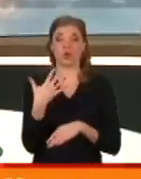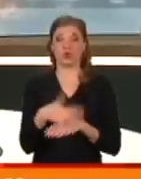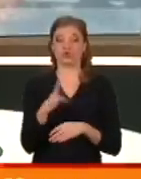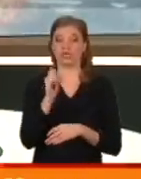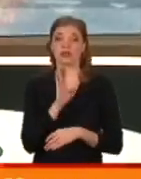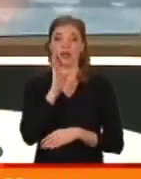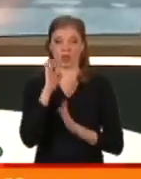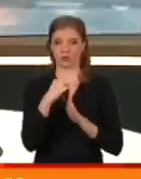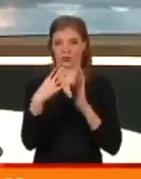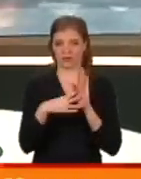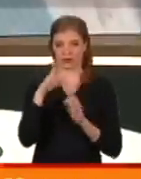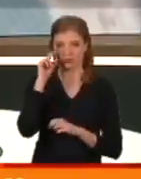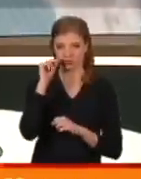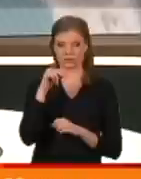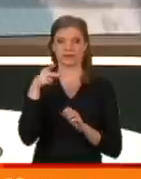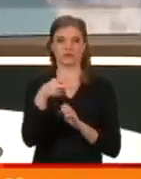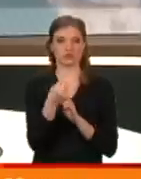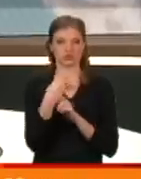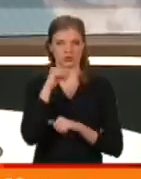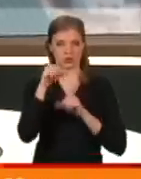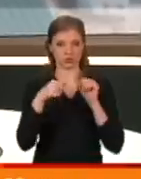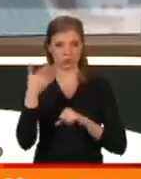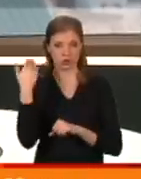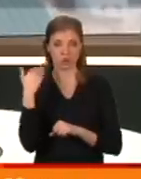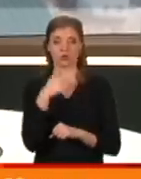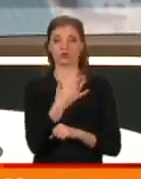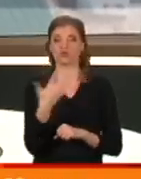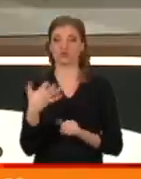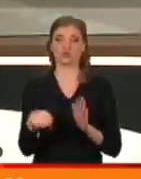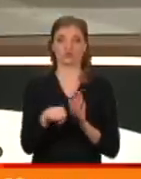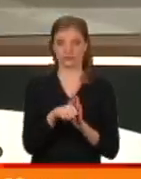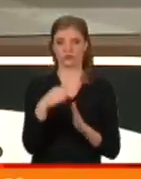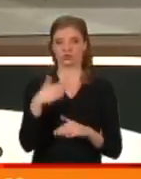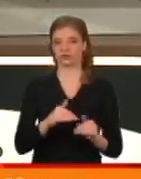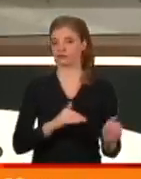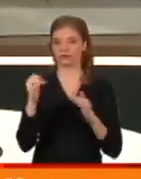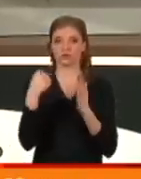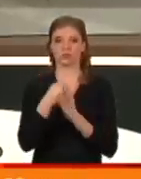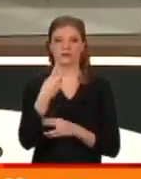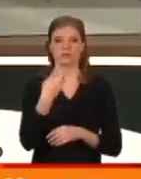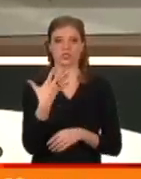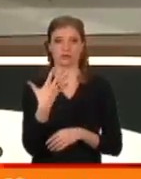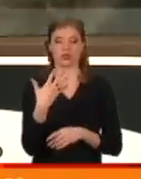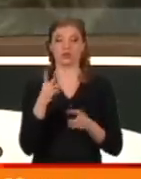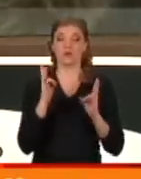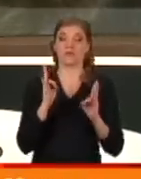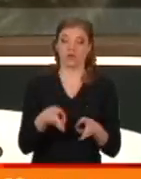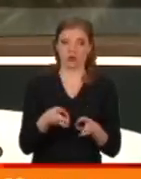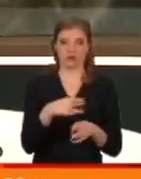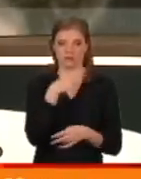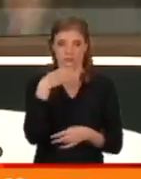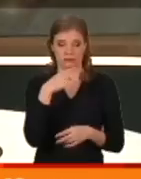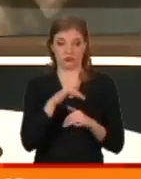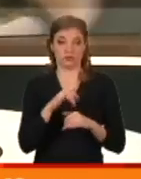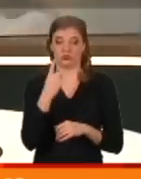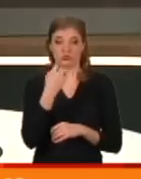на ранок 19 лютого 2014 року число жертв протистояння зростає до 25. Поранених облічують сотнями.